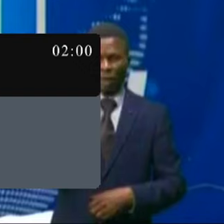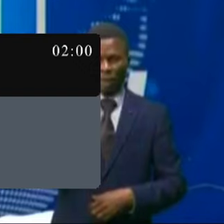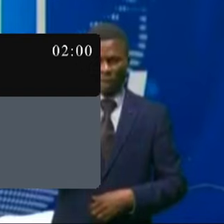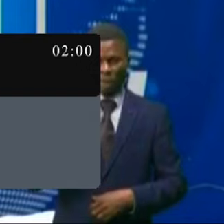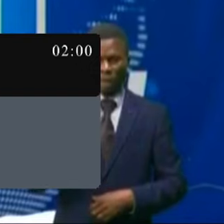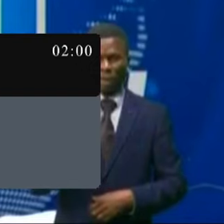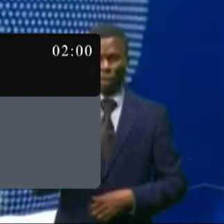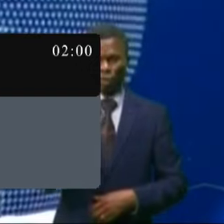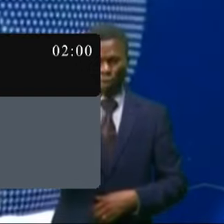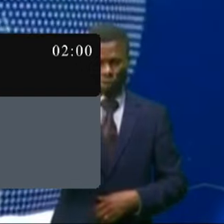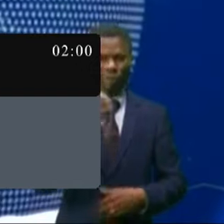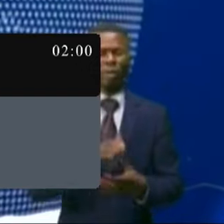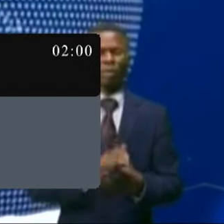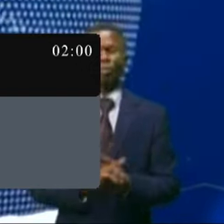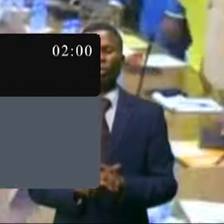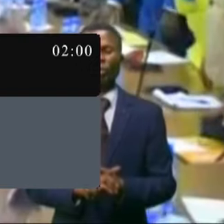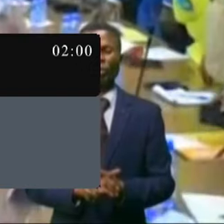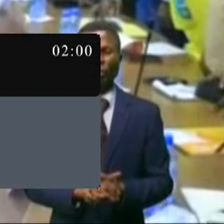Nakov.